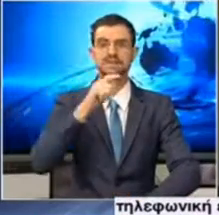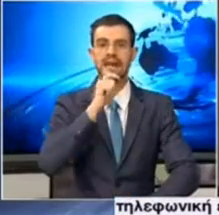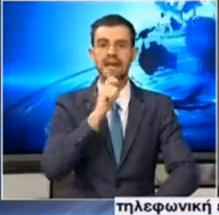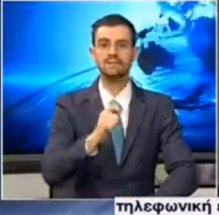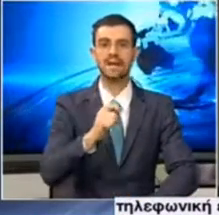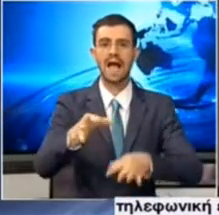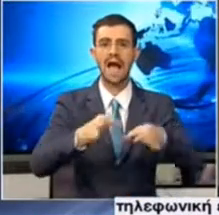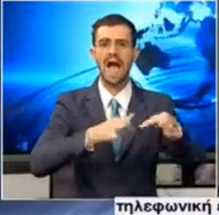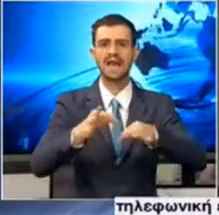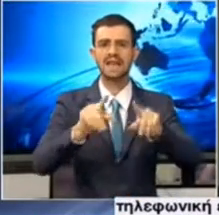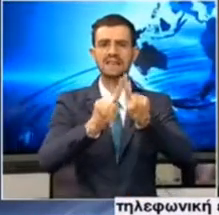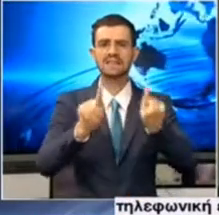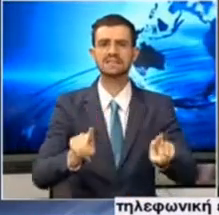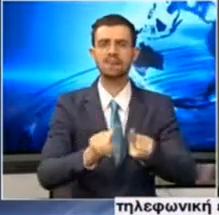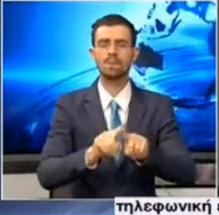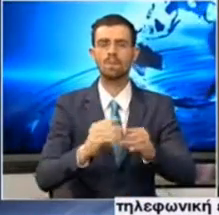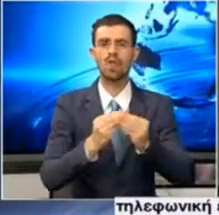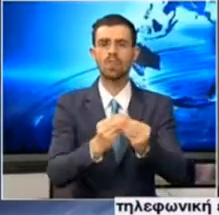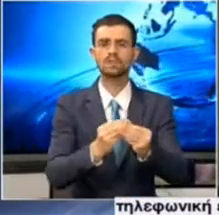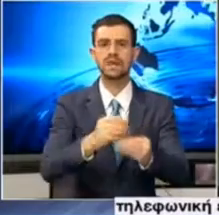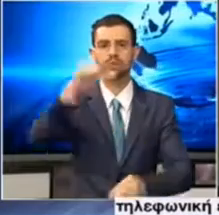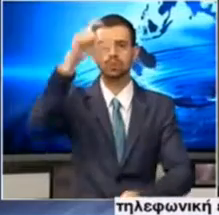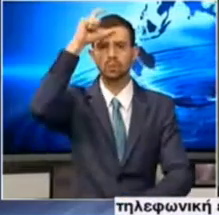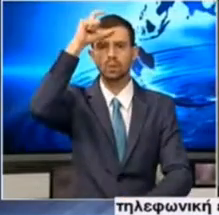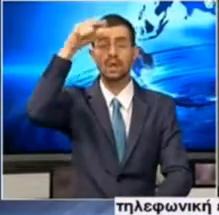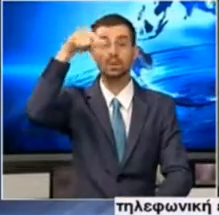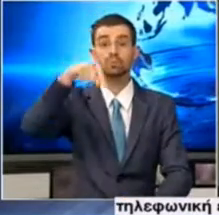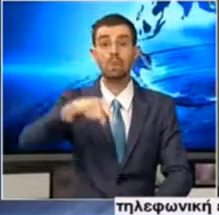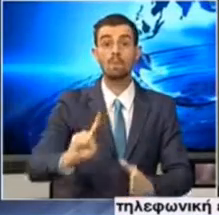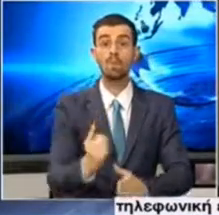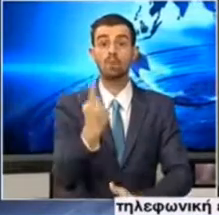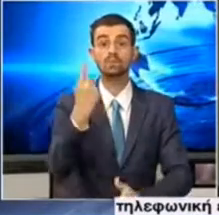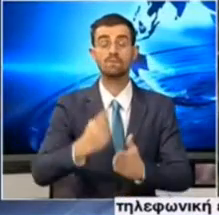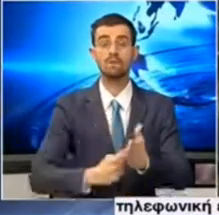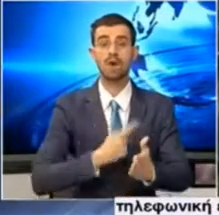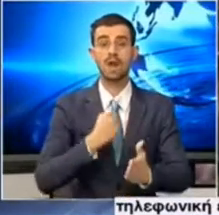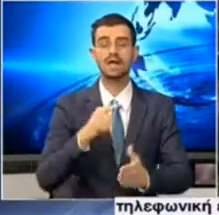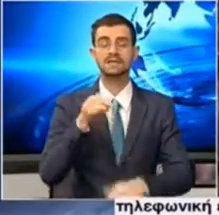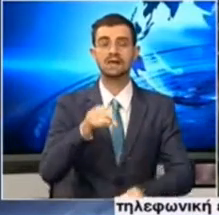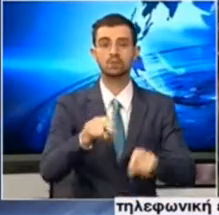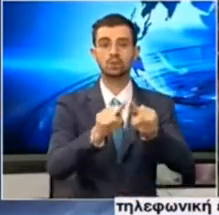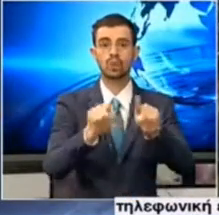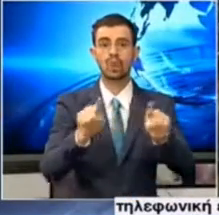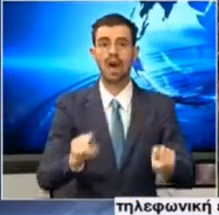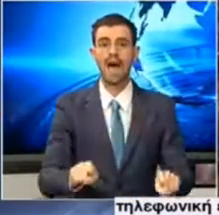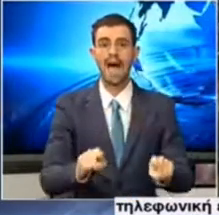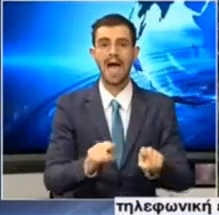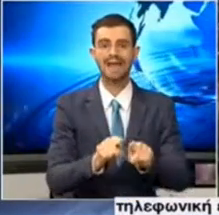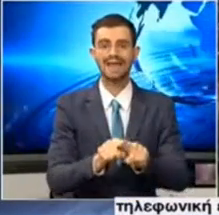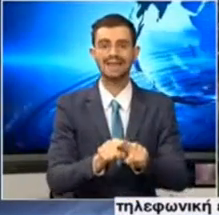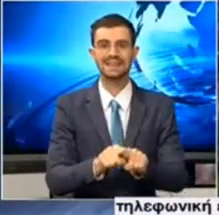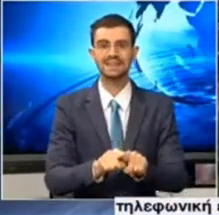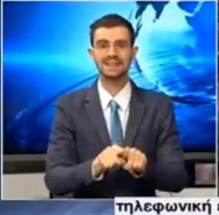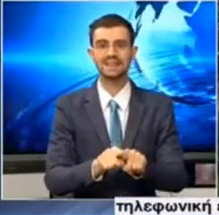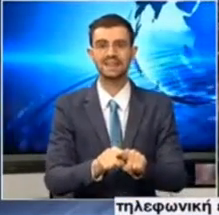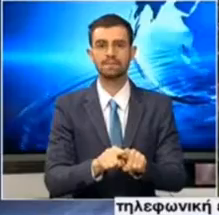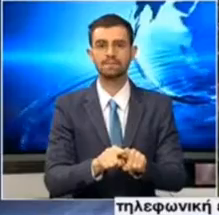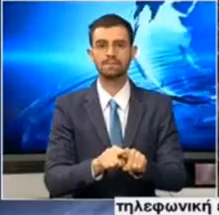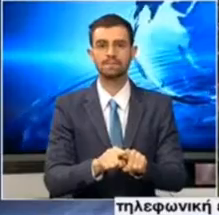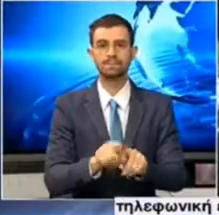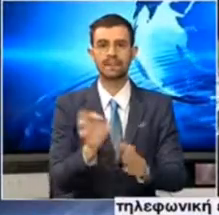αυτό συμβαίνει για πρώτη φορά από την εισβολή. Σε αυτόν τον χάρτη τόνισε καταγράφεται η επιστροφή υπό ελληνοκυπριακή